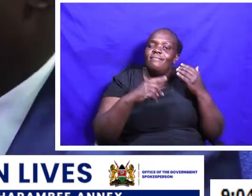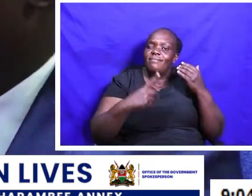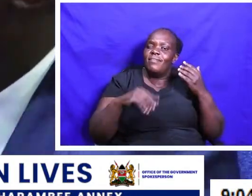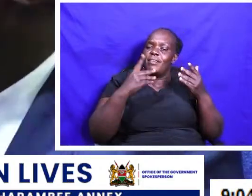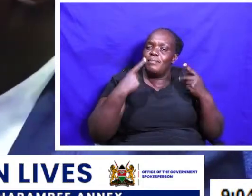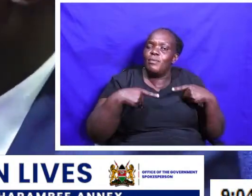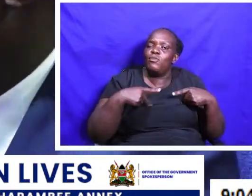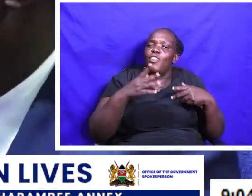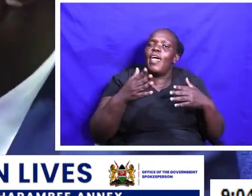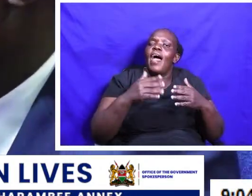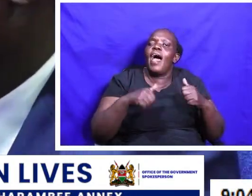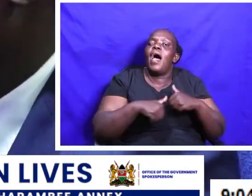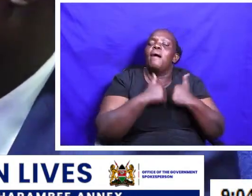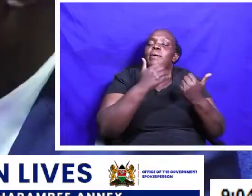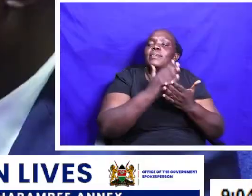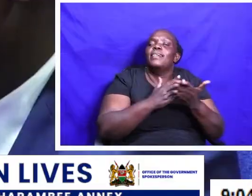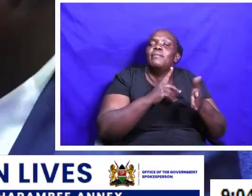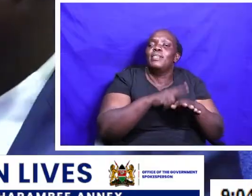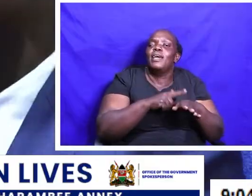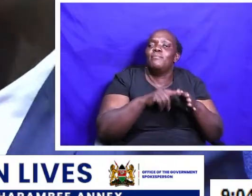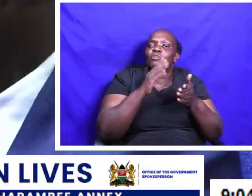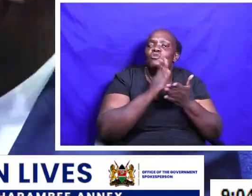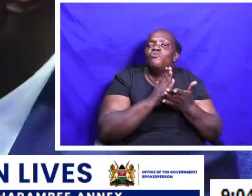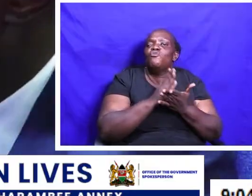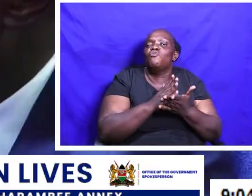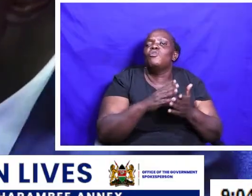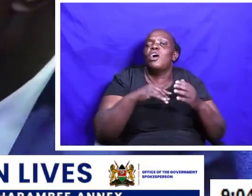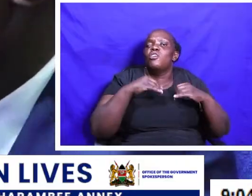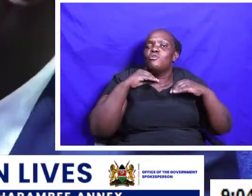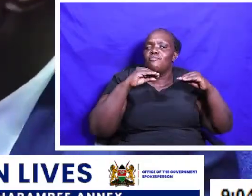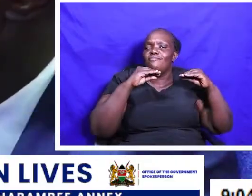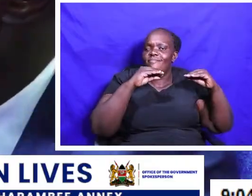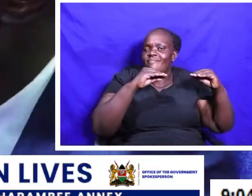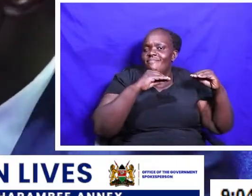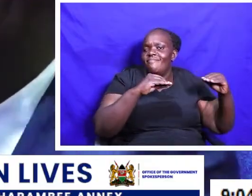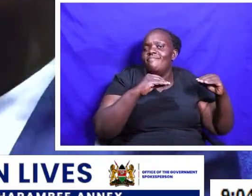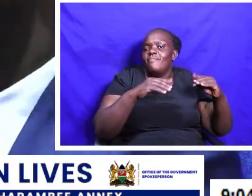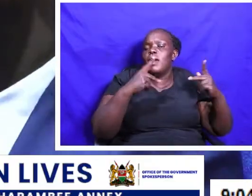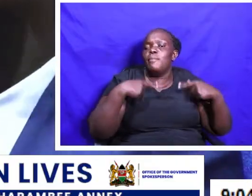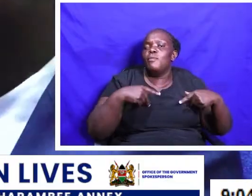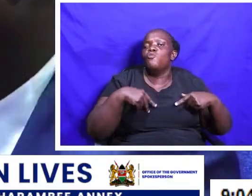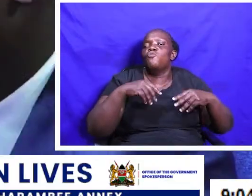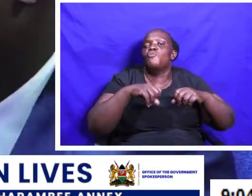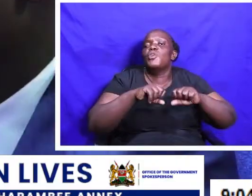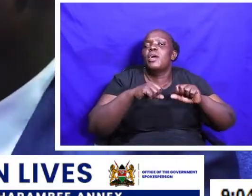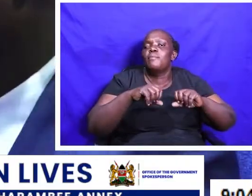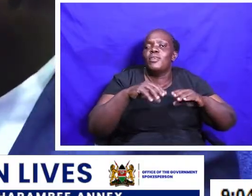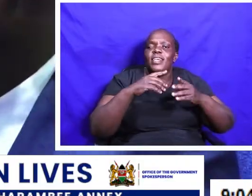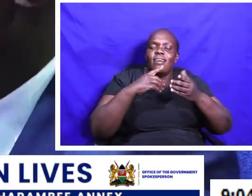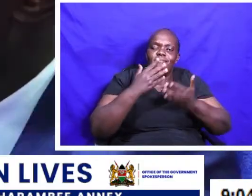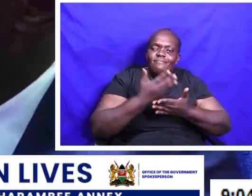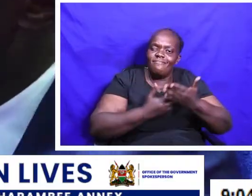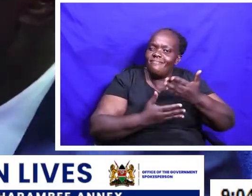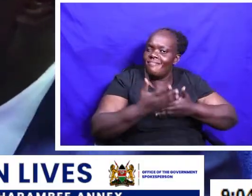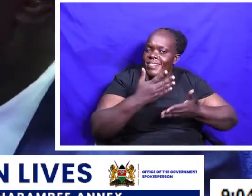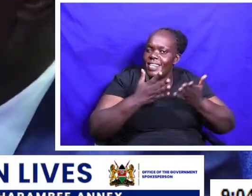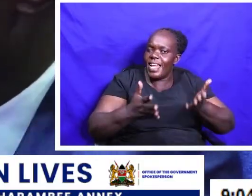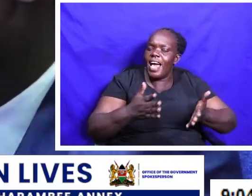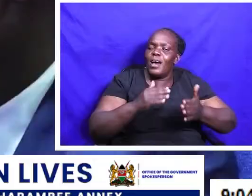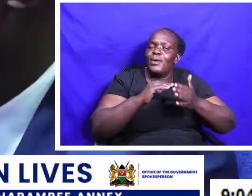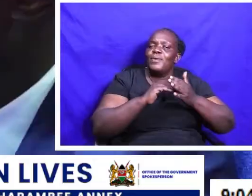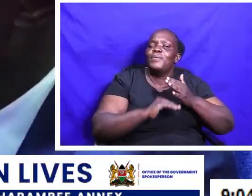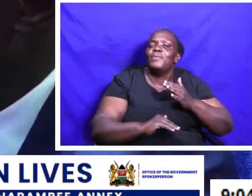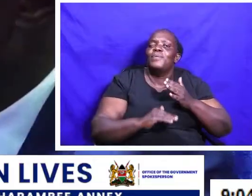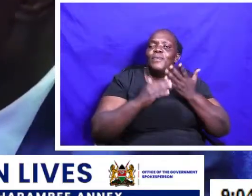watu imekuepo for sometimes, but tumejaribu kusensitize hao, tumeongelesha mpaka umeona siku hizi visa